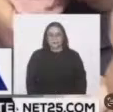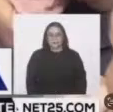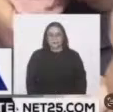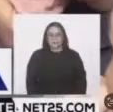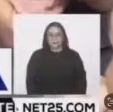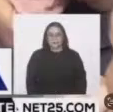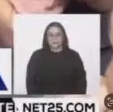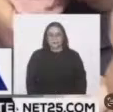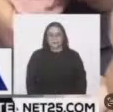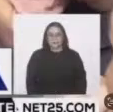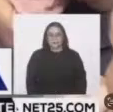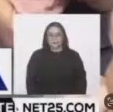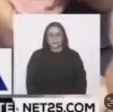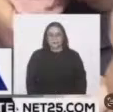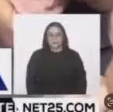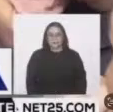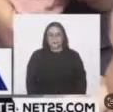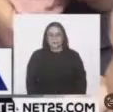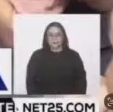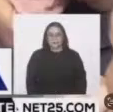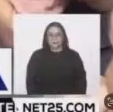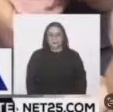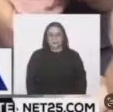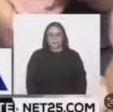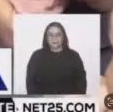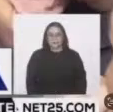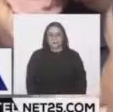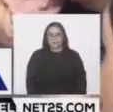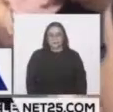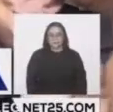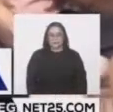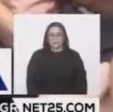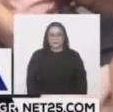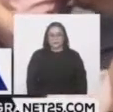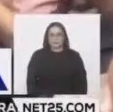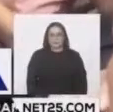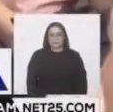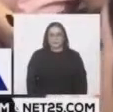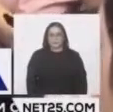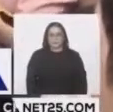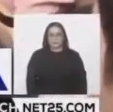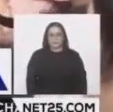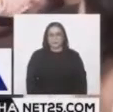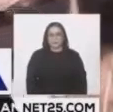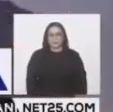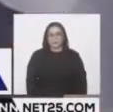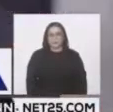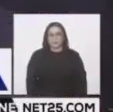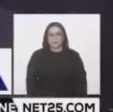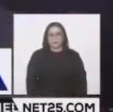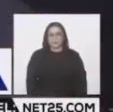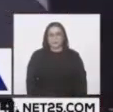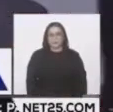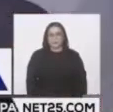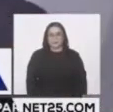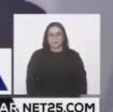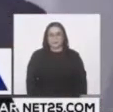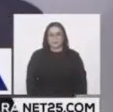yon ni ni senator Raffy tulpo Nagtatanong lang tayo dito pakingan niyo